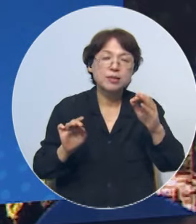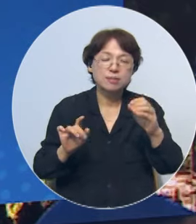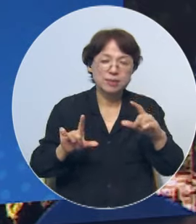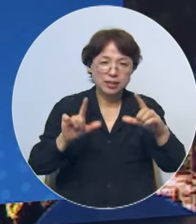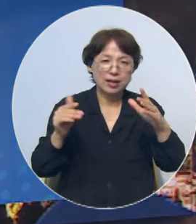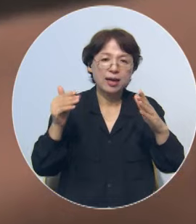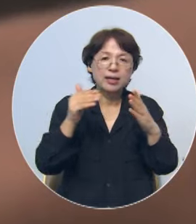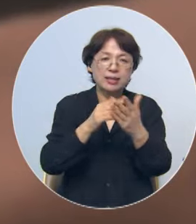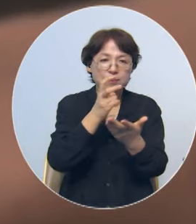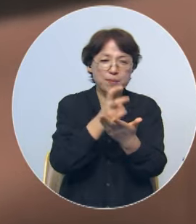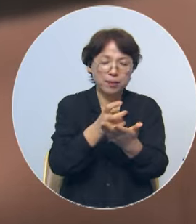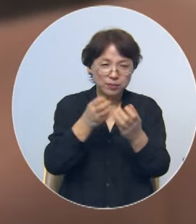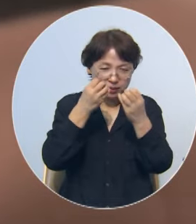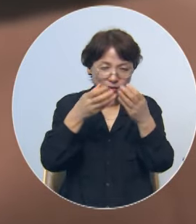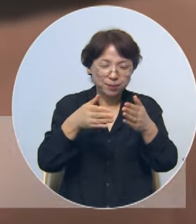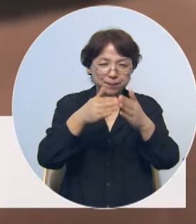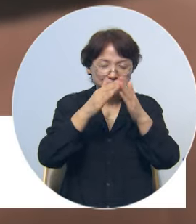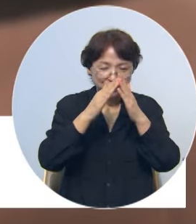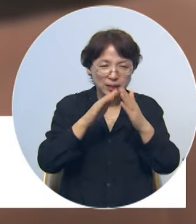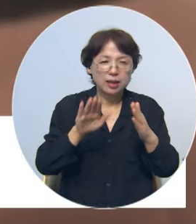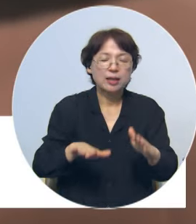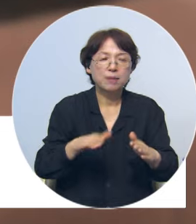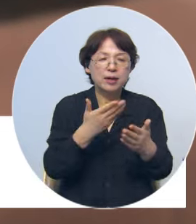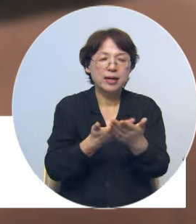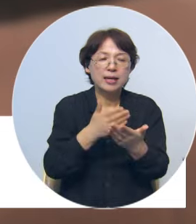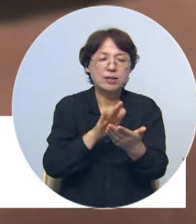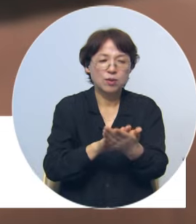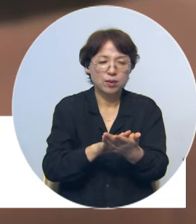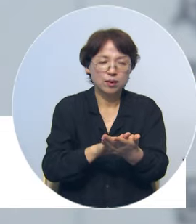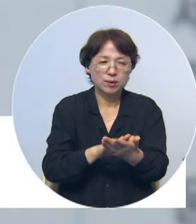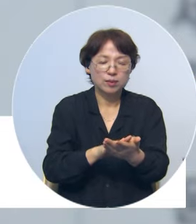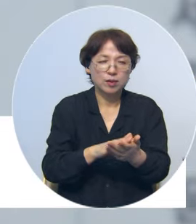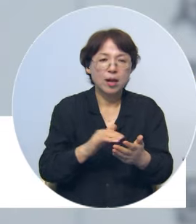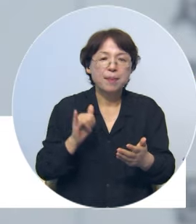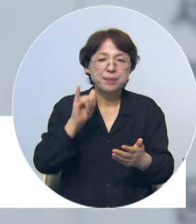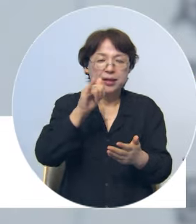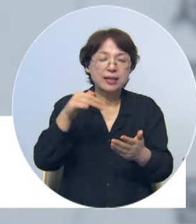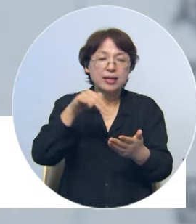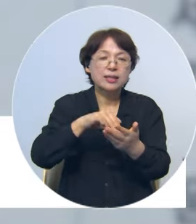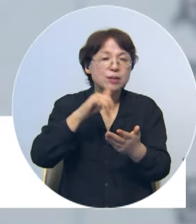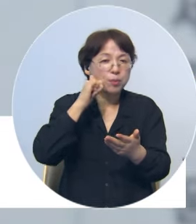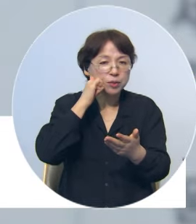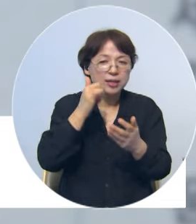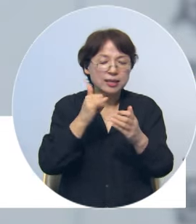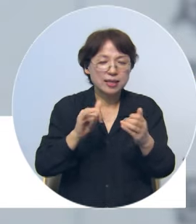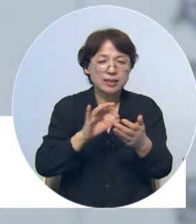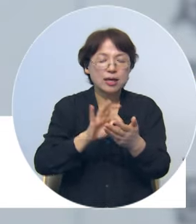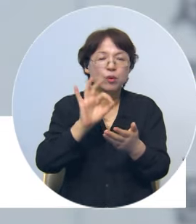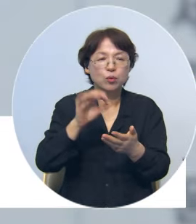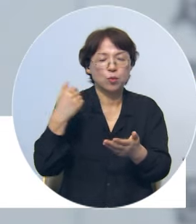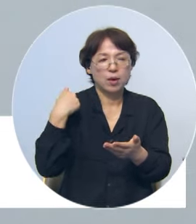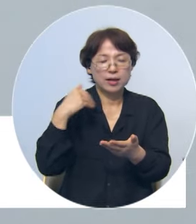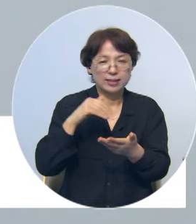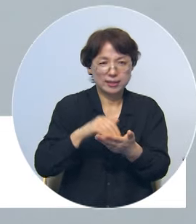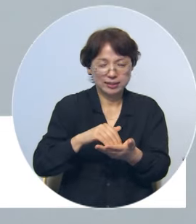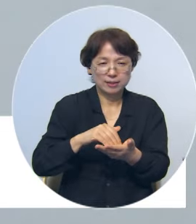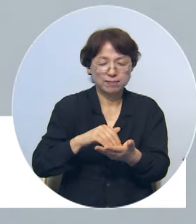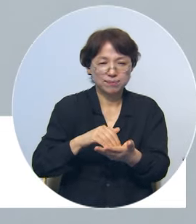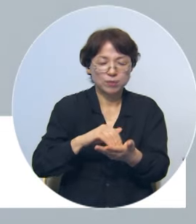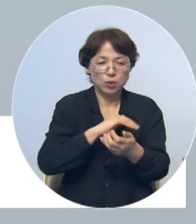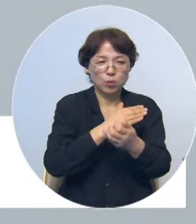예고한다고 밝혔는데요. 이번 개정안으로 미탑승 승객에게도 공항 사용료 환급을 청구할 수 있는 권한이